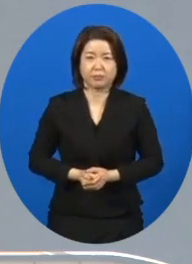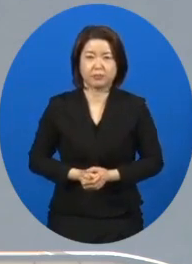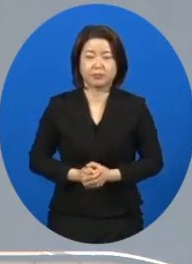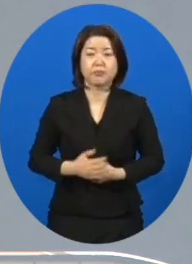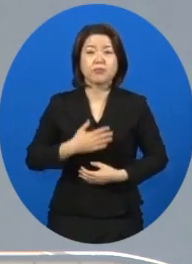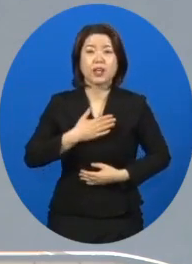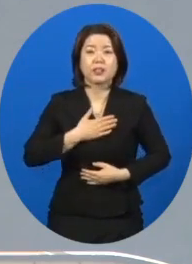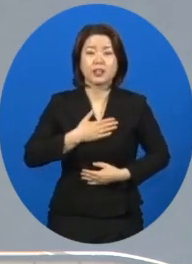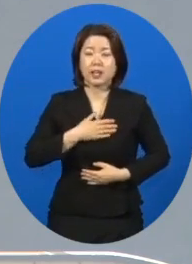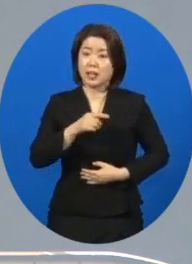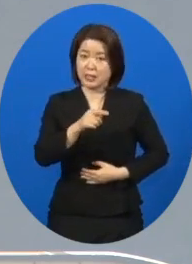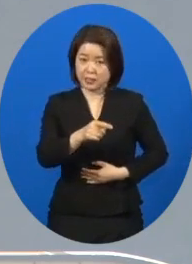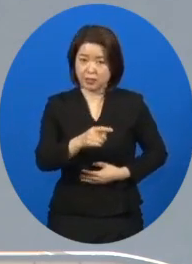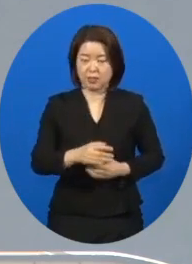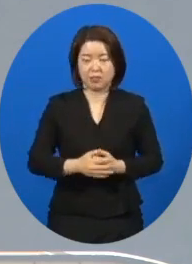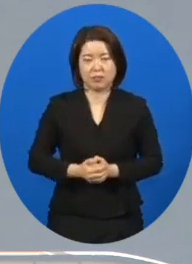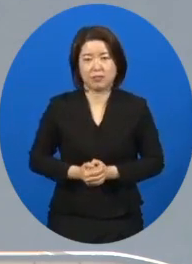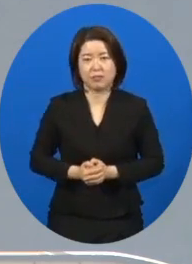제가 그것을